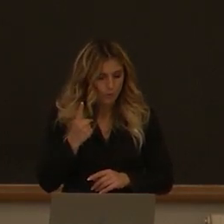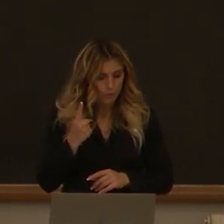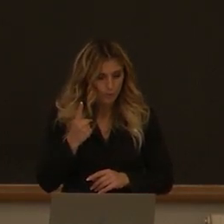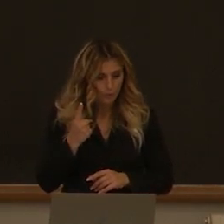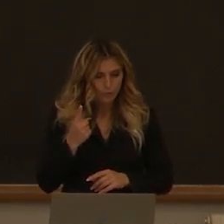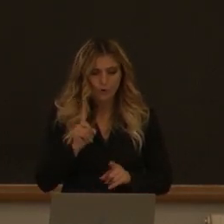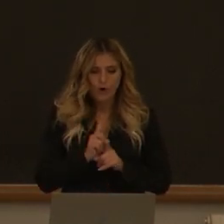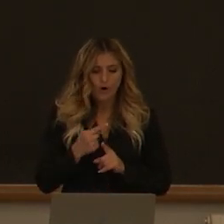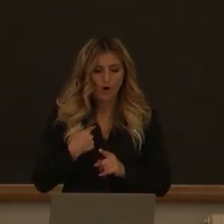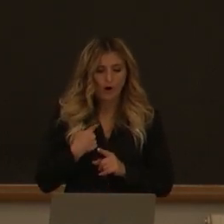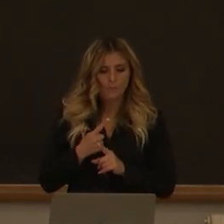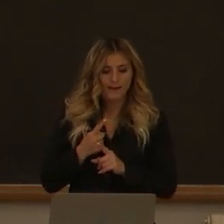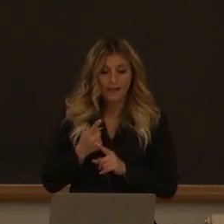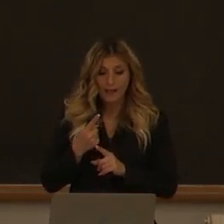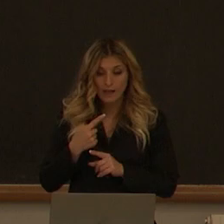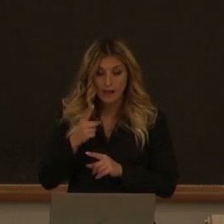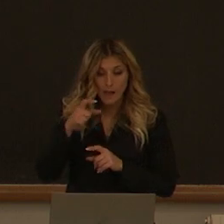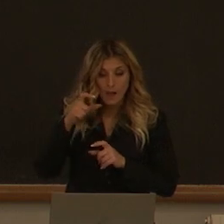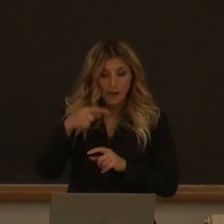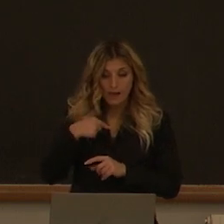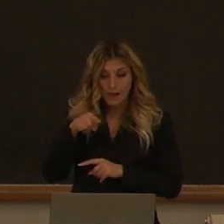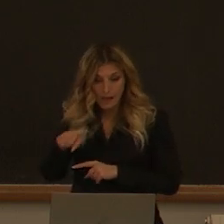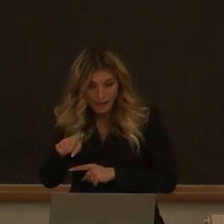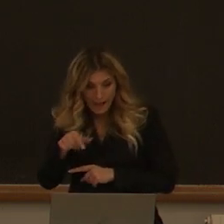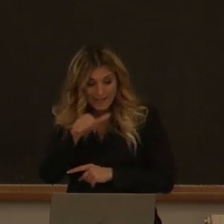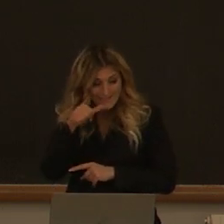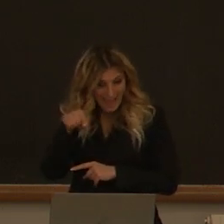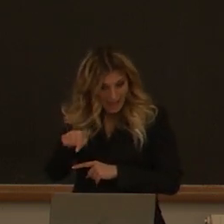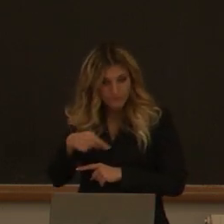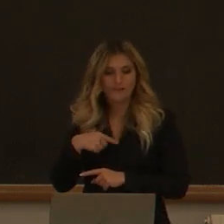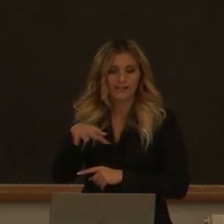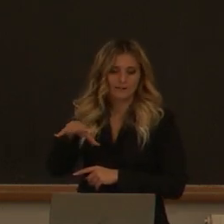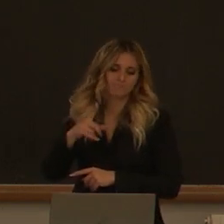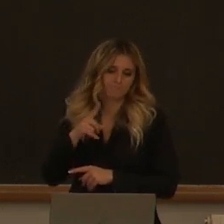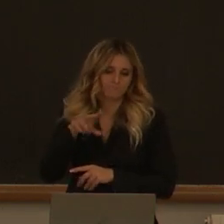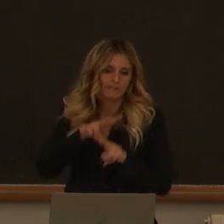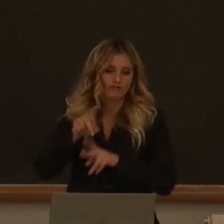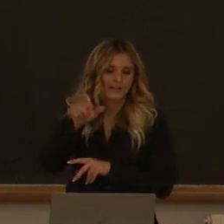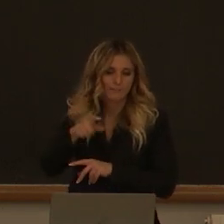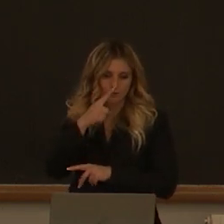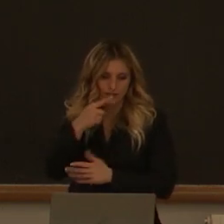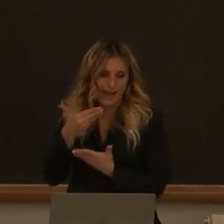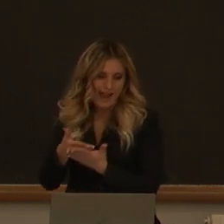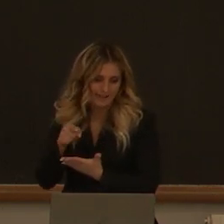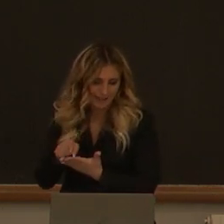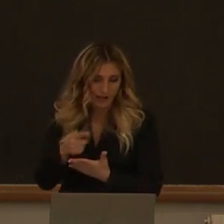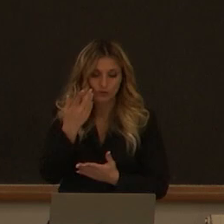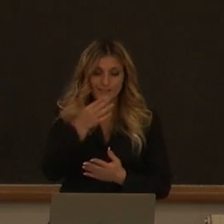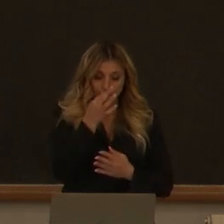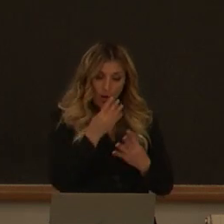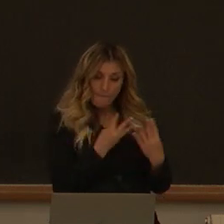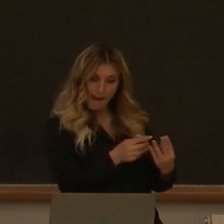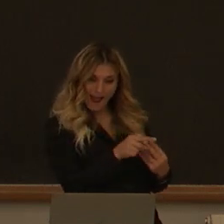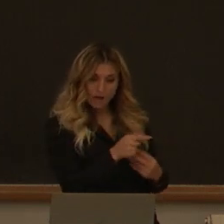non è indipendente dall'altra, perché la conoscenza della biodiversità delle specie del parco, per esempio, passa attraverso anche